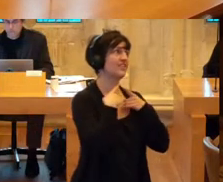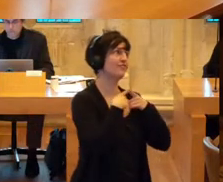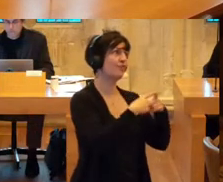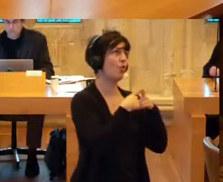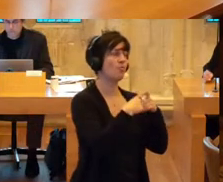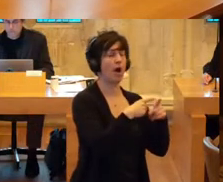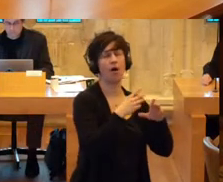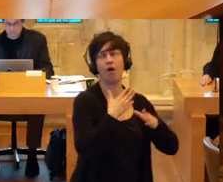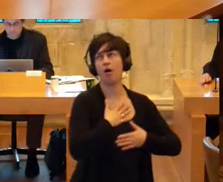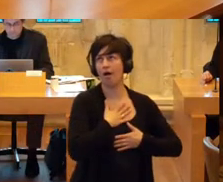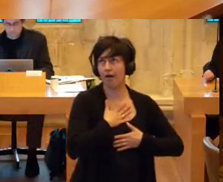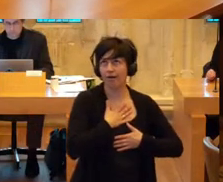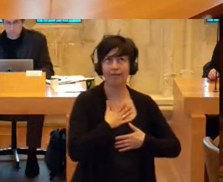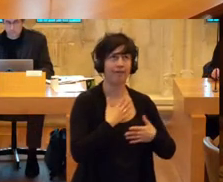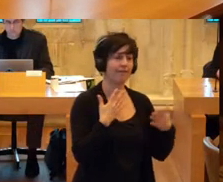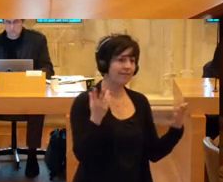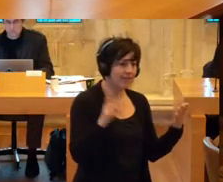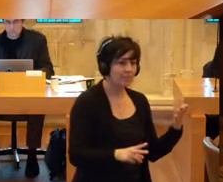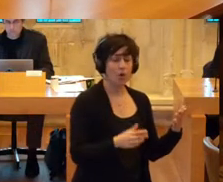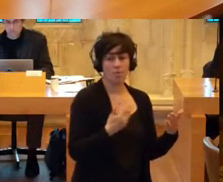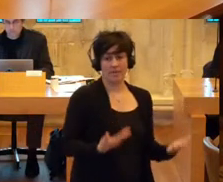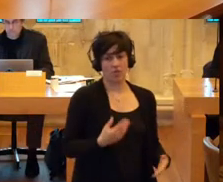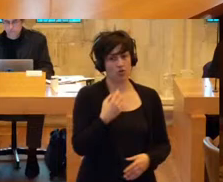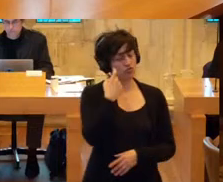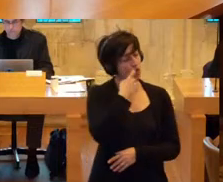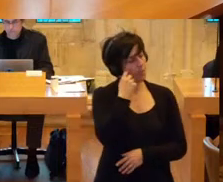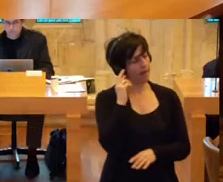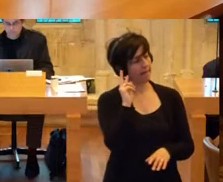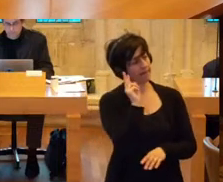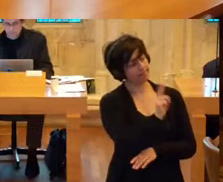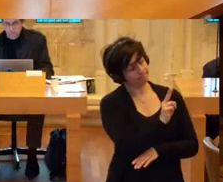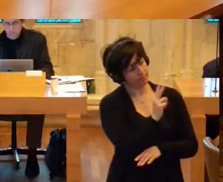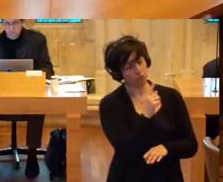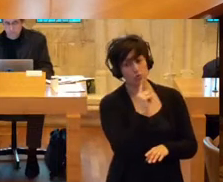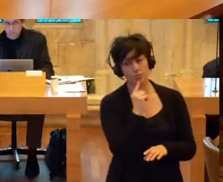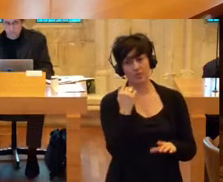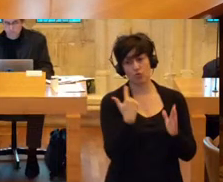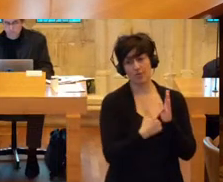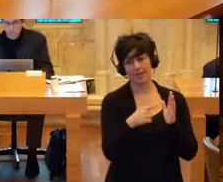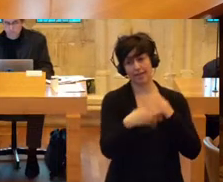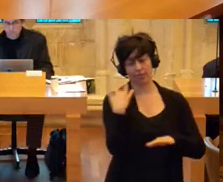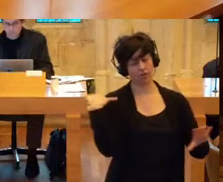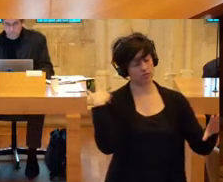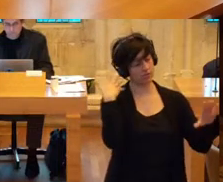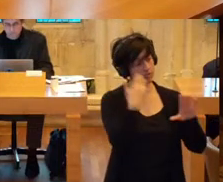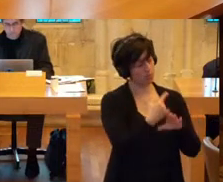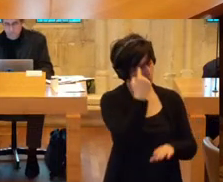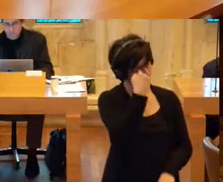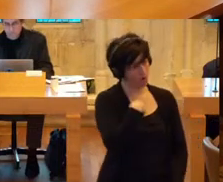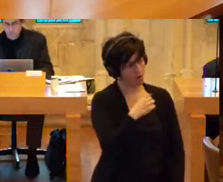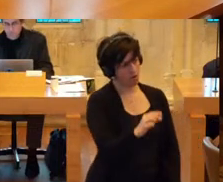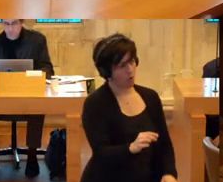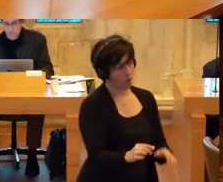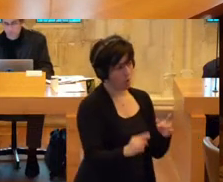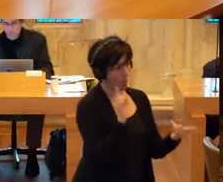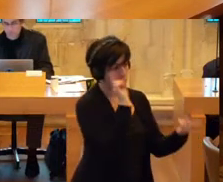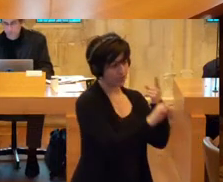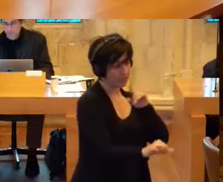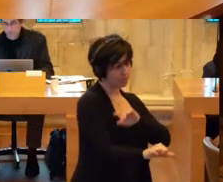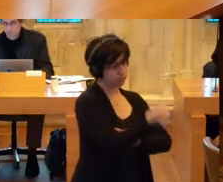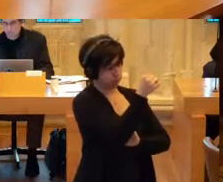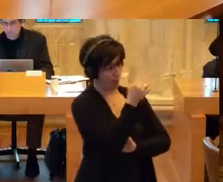cru, en vous observant maintenant depuis 2014, que votre principal objectif, c'était plutôt quand même de mettre des bâtons dans les